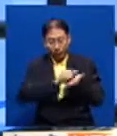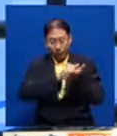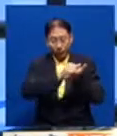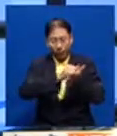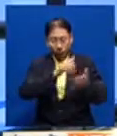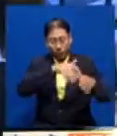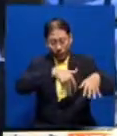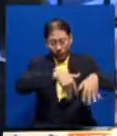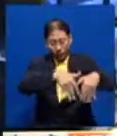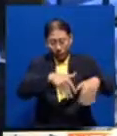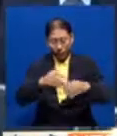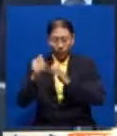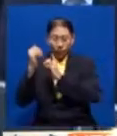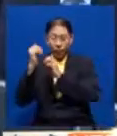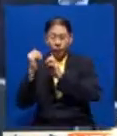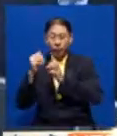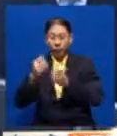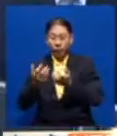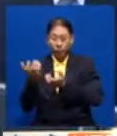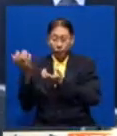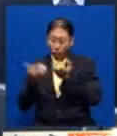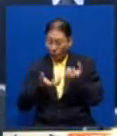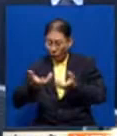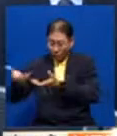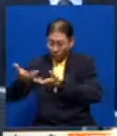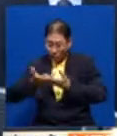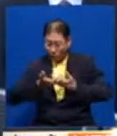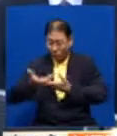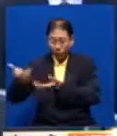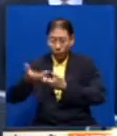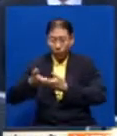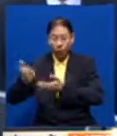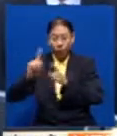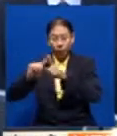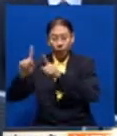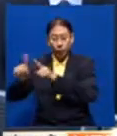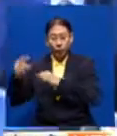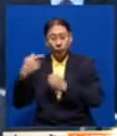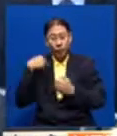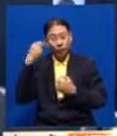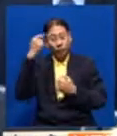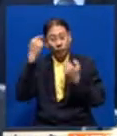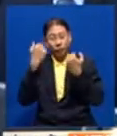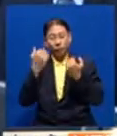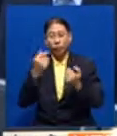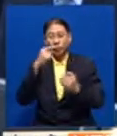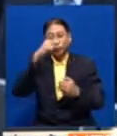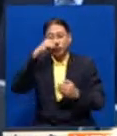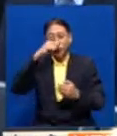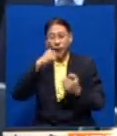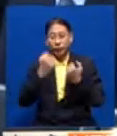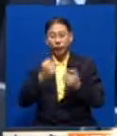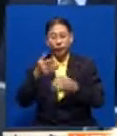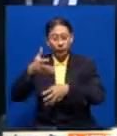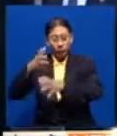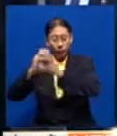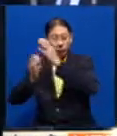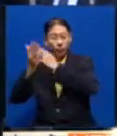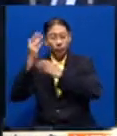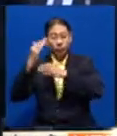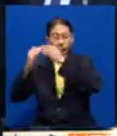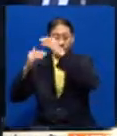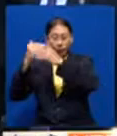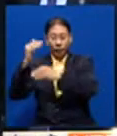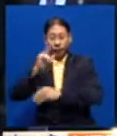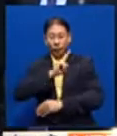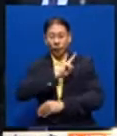ประชาชนกับการขนส่งสินค้าออกจากกันโดยนายกรัฐมนตรีเห็นว่าเป็นคือจุดเริ่มต้นที่ไทยจะนำกลับไปพัฒนาระบบรถ